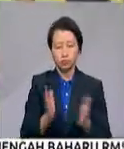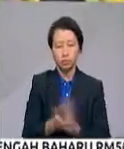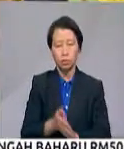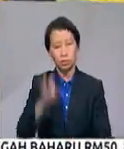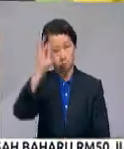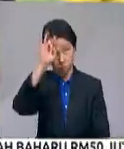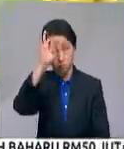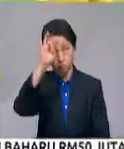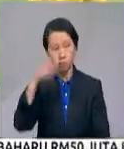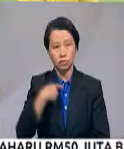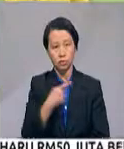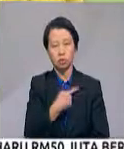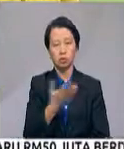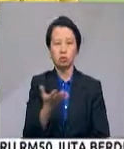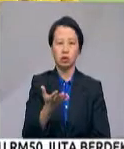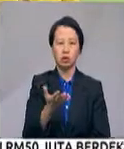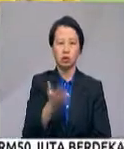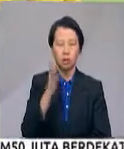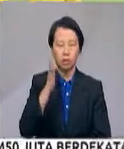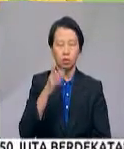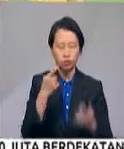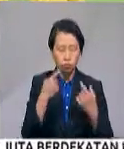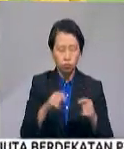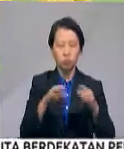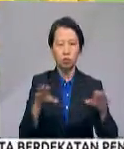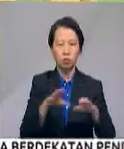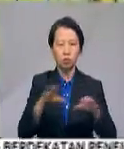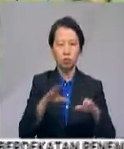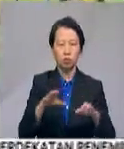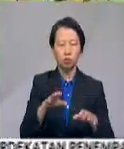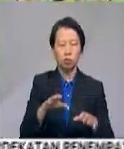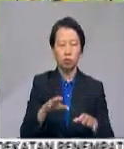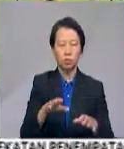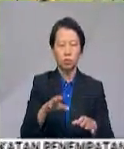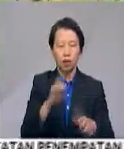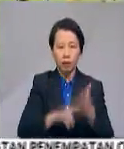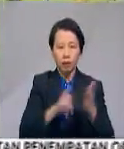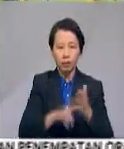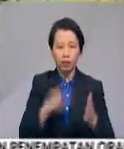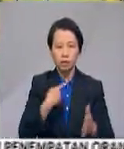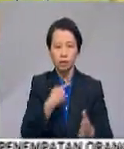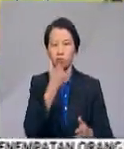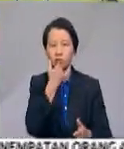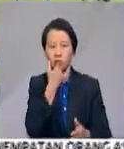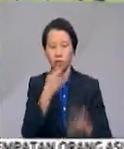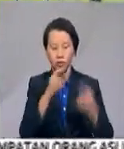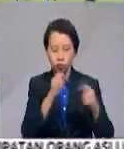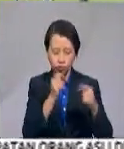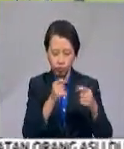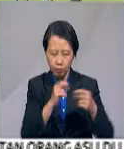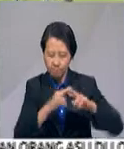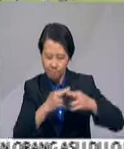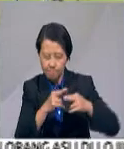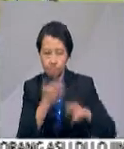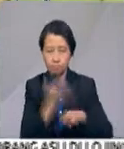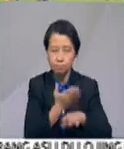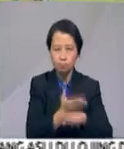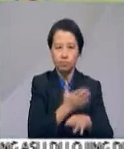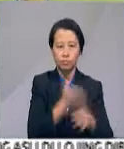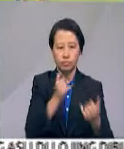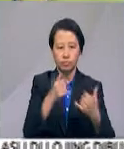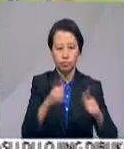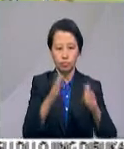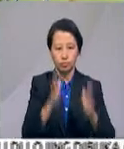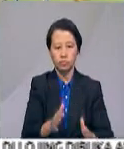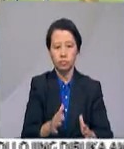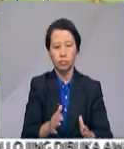insyaAllah kita tidak akan cuba buat atau ulangi yang mistake yang kita buat hari itu, dan saya takkan boleh